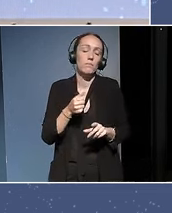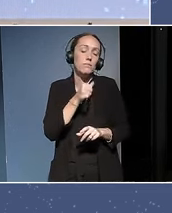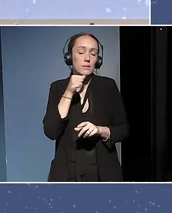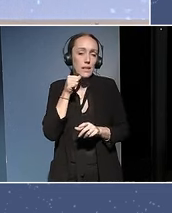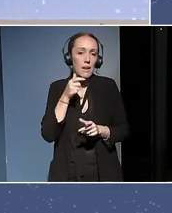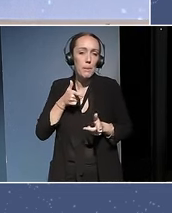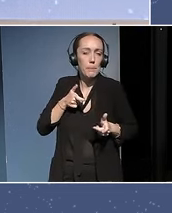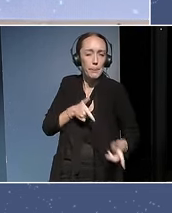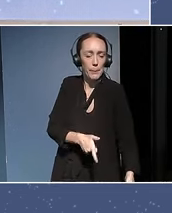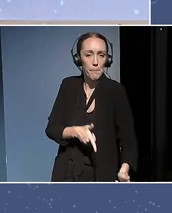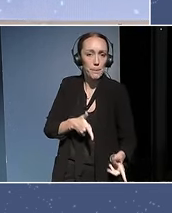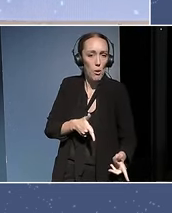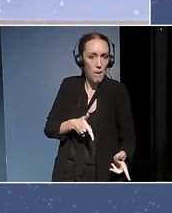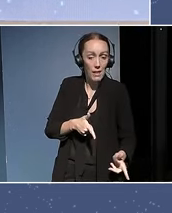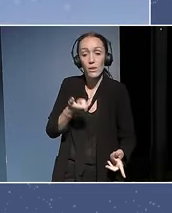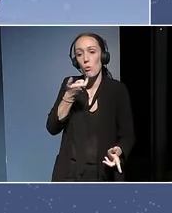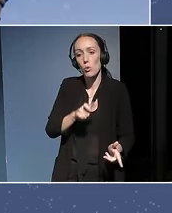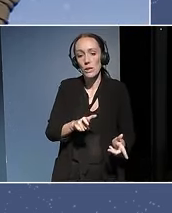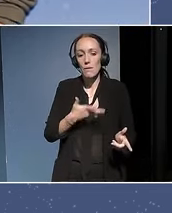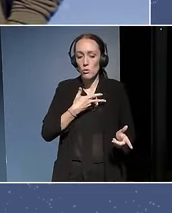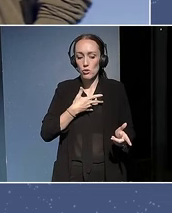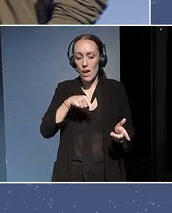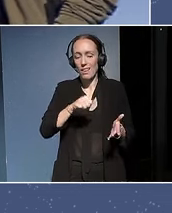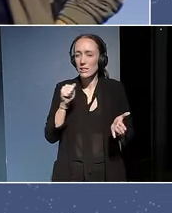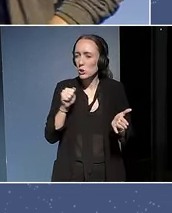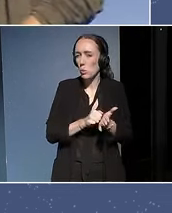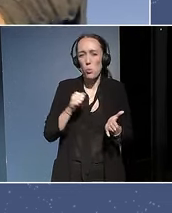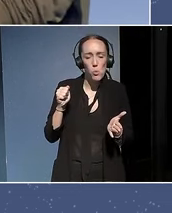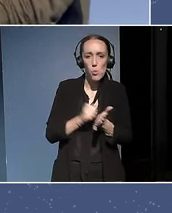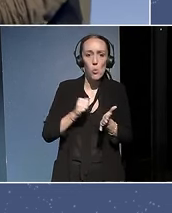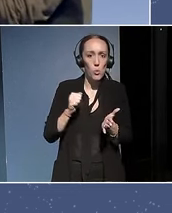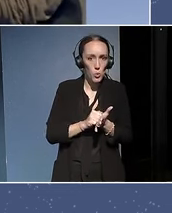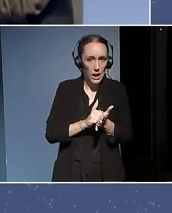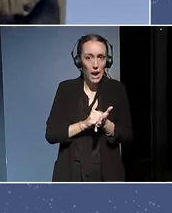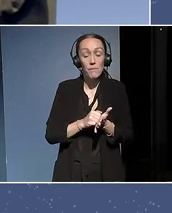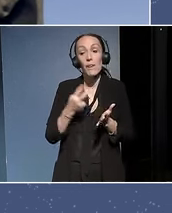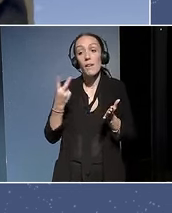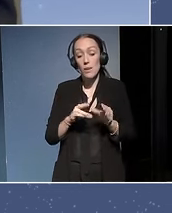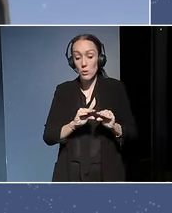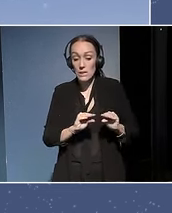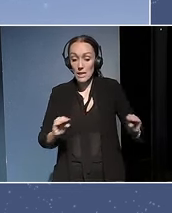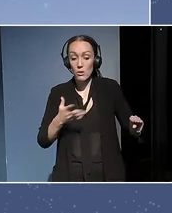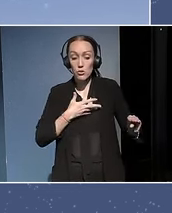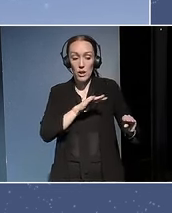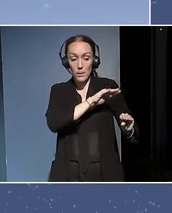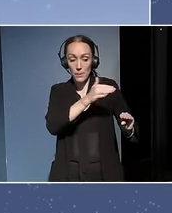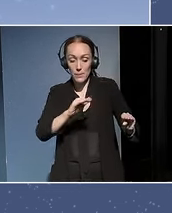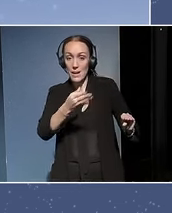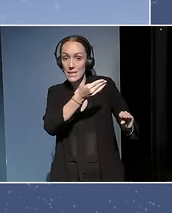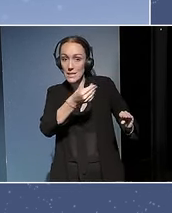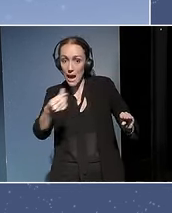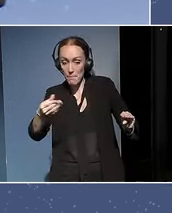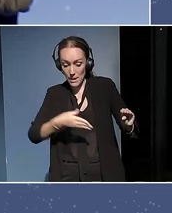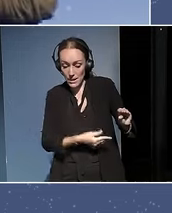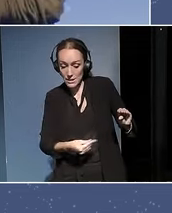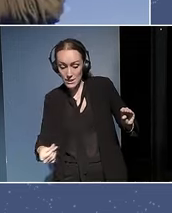ricopre quella che ricopre lo strato perché poi lo strato per fortuna aveva sia sopra che sotto della sabbia quindi quello era